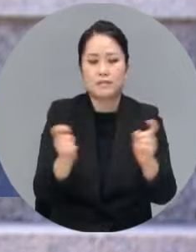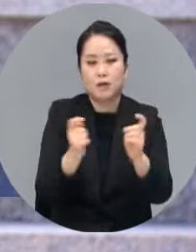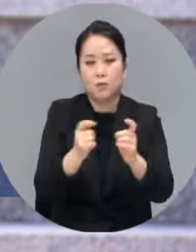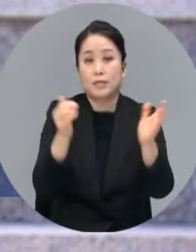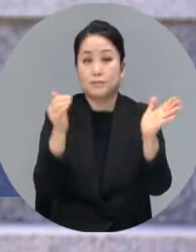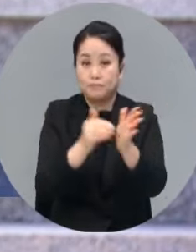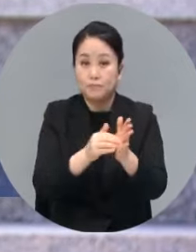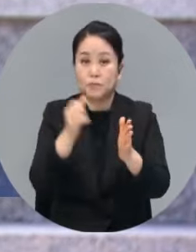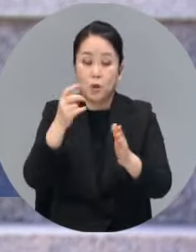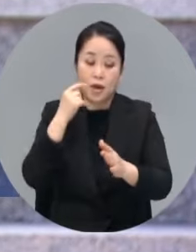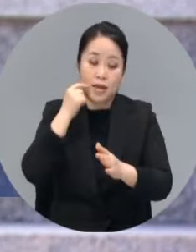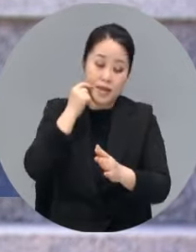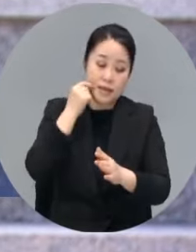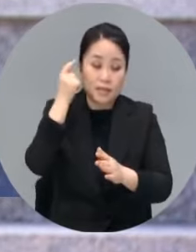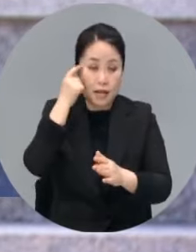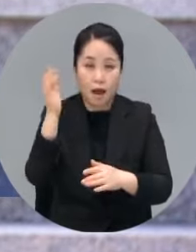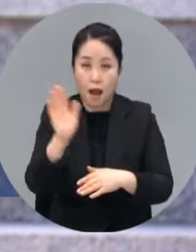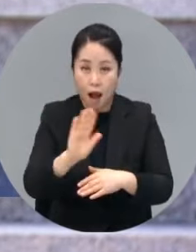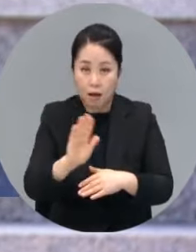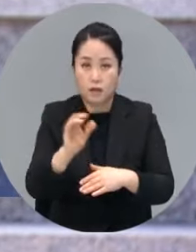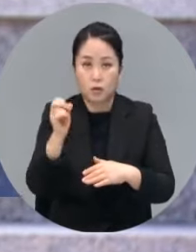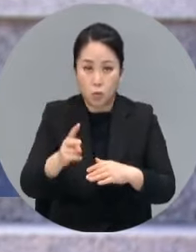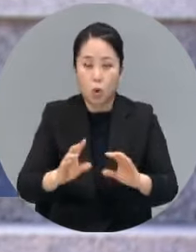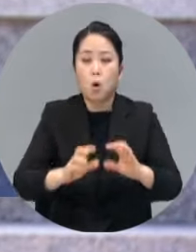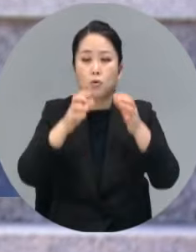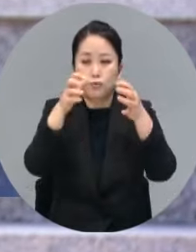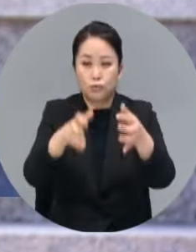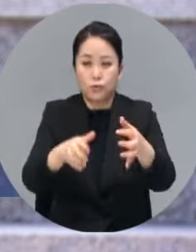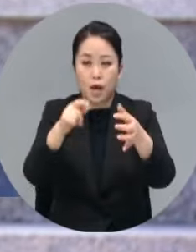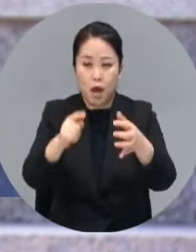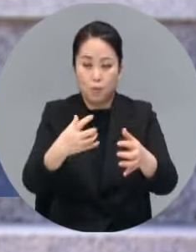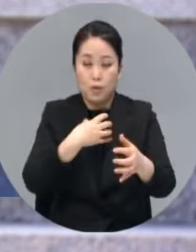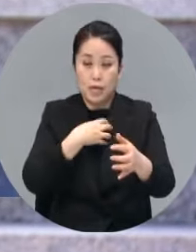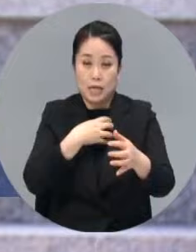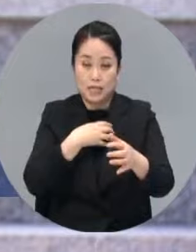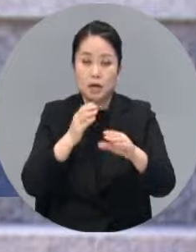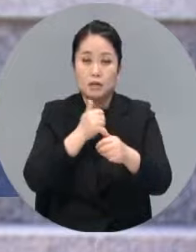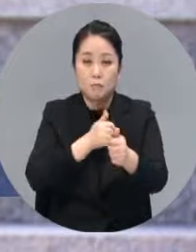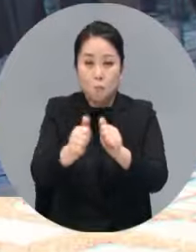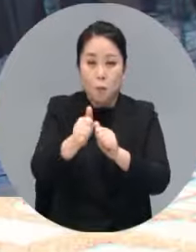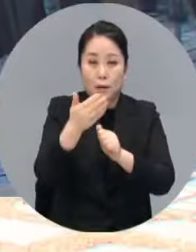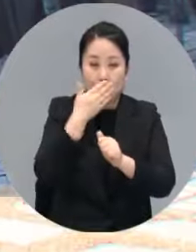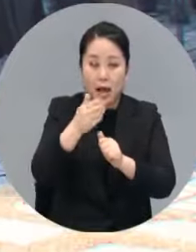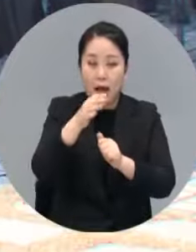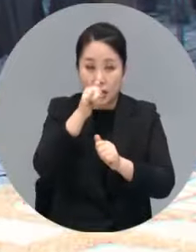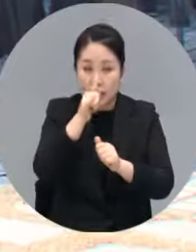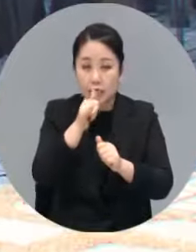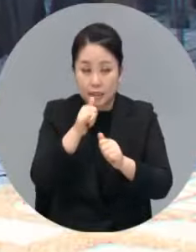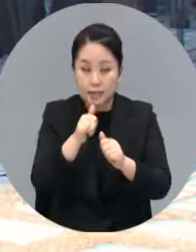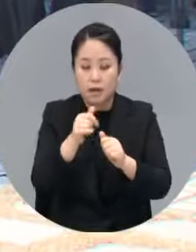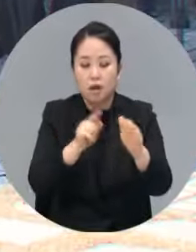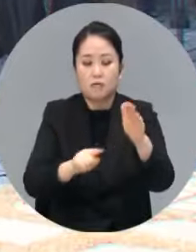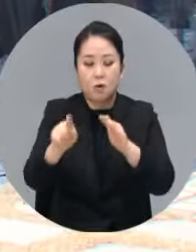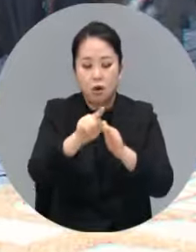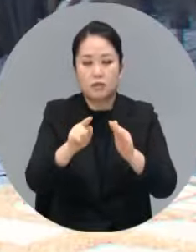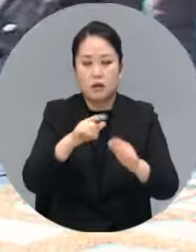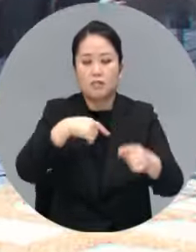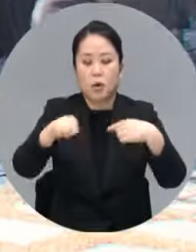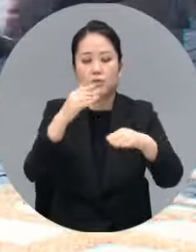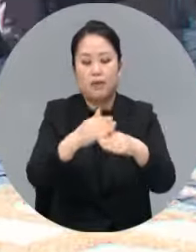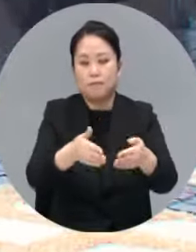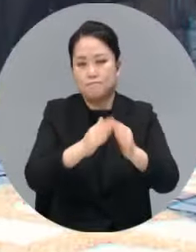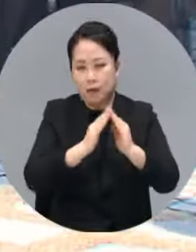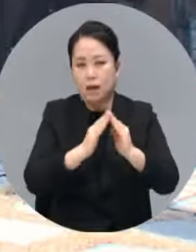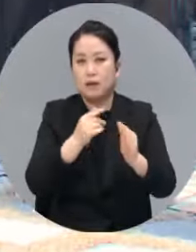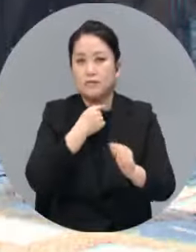않고 국가 위기를 극복할 대안을 한 발 앞서 제시하는 정당을 만들겠습니다. 하지만 창당의